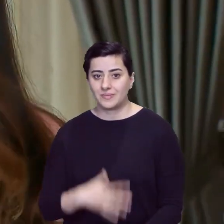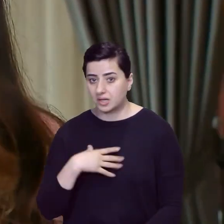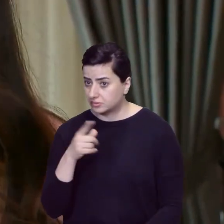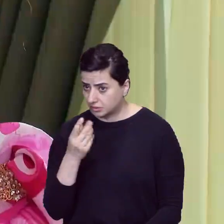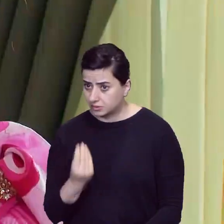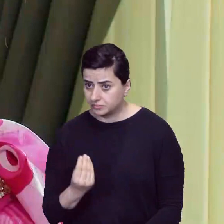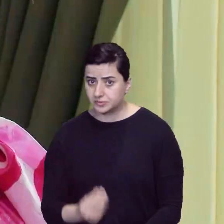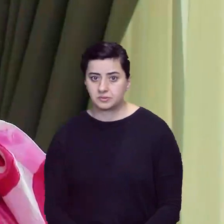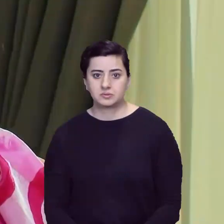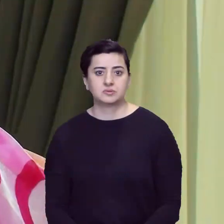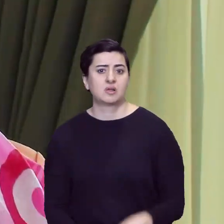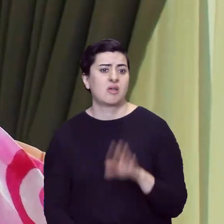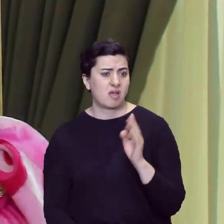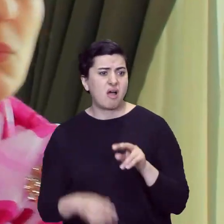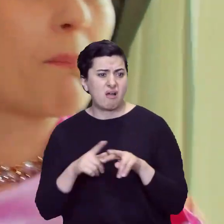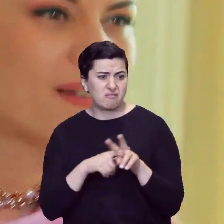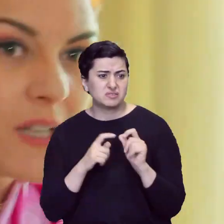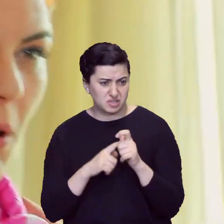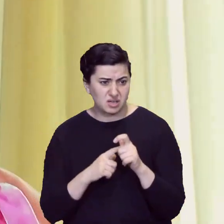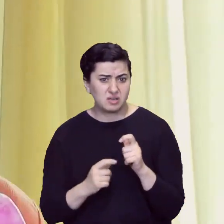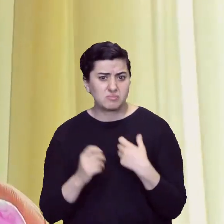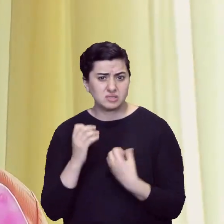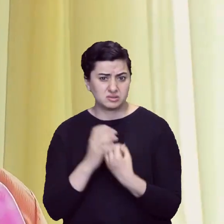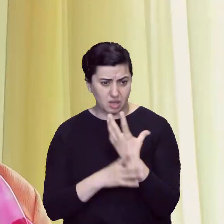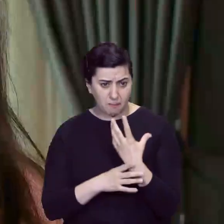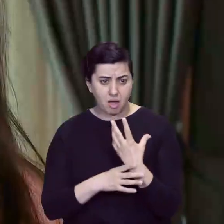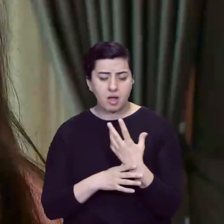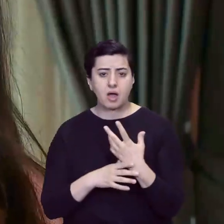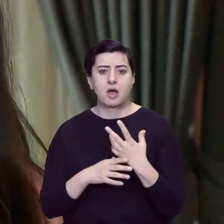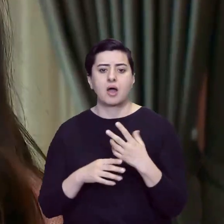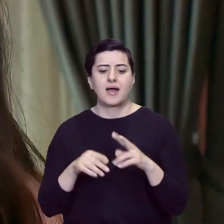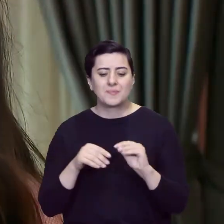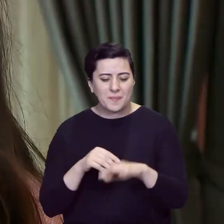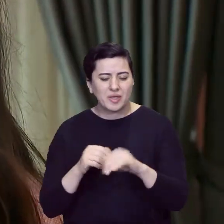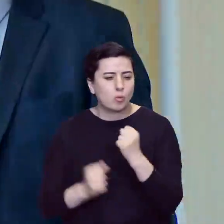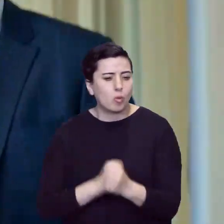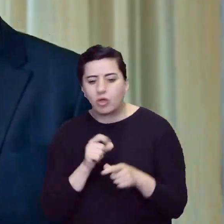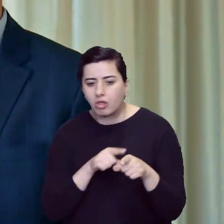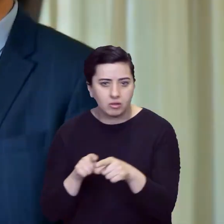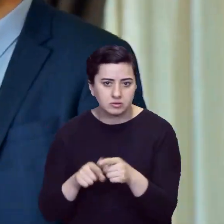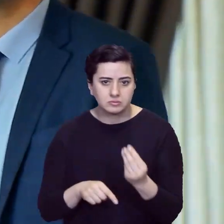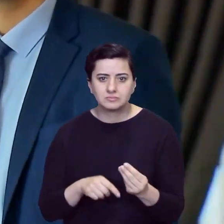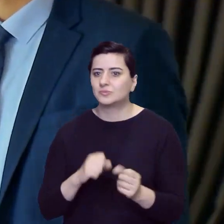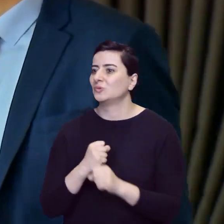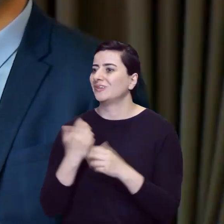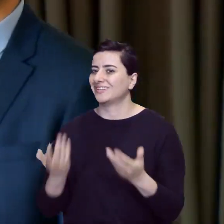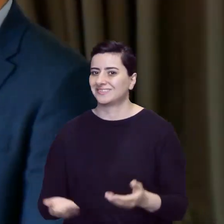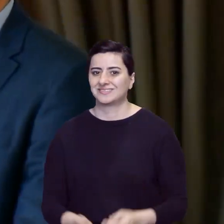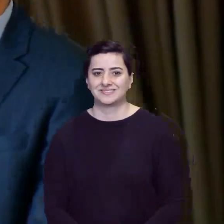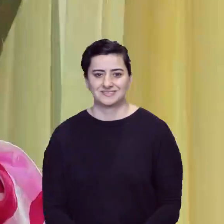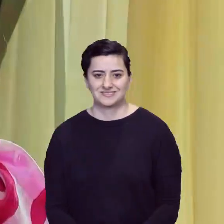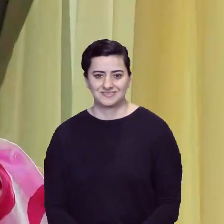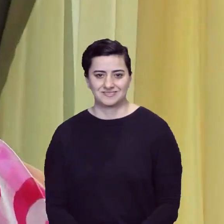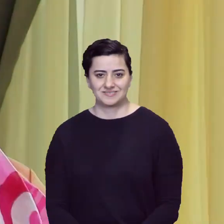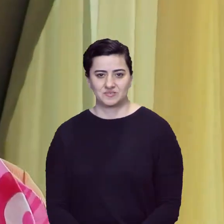Halacığım iyi misin? Ayşe, ben sabah Asya'nın peşinden koşarken... Günaydın.